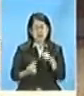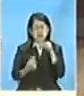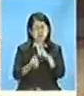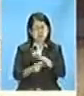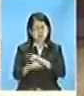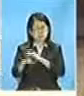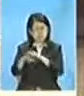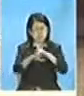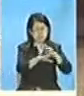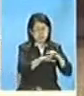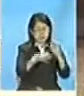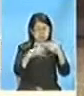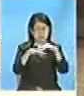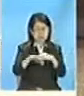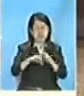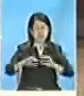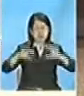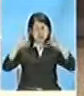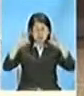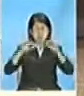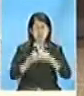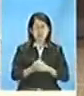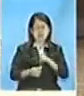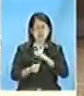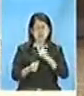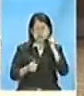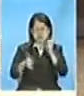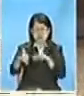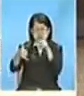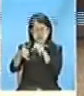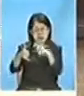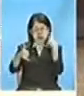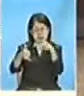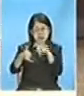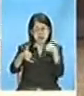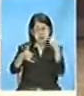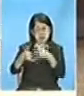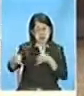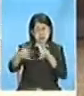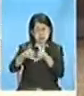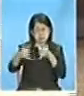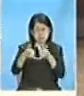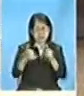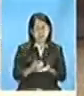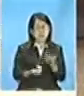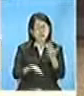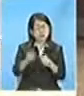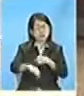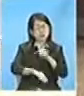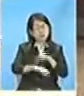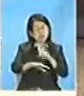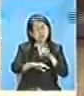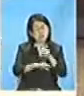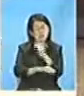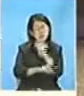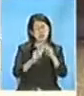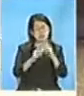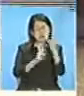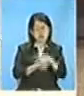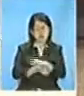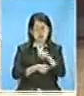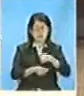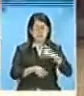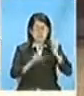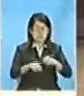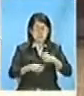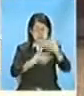งานกับรัฐบาลในการที่จะกำหนดตัวบุคคลวันเวลาในการที่จะมาชี้แจงกระทู้ถามที่บรรดาสมาชิก